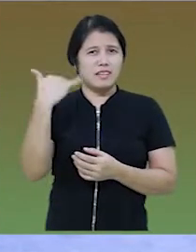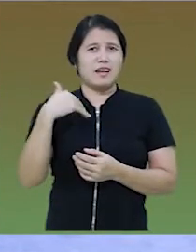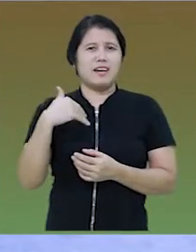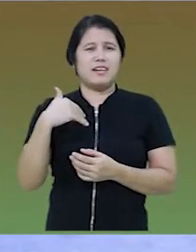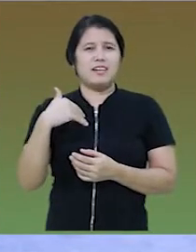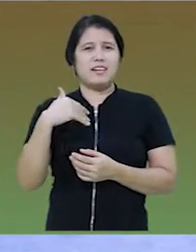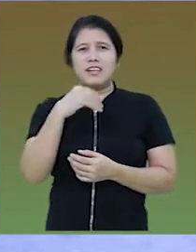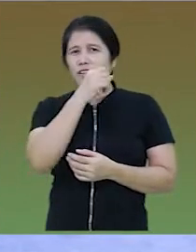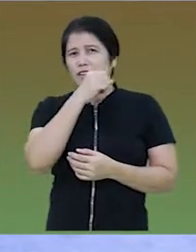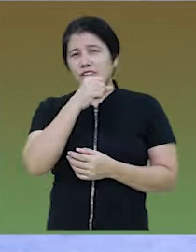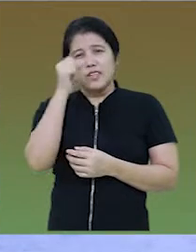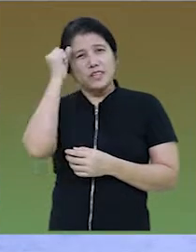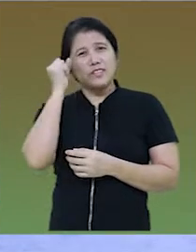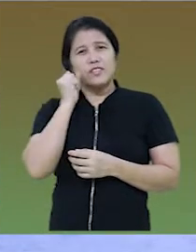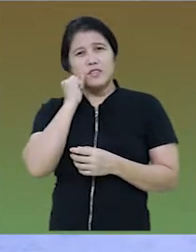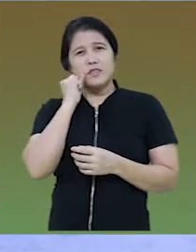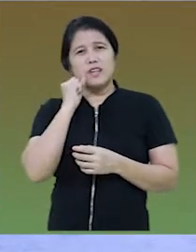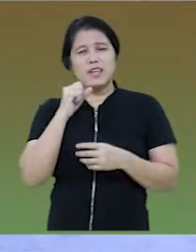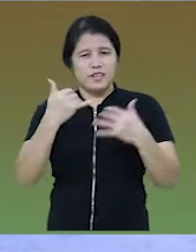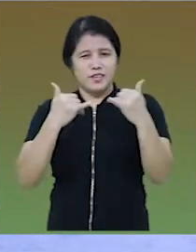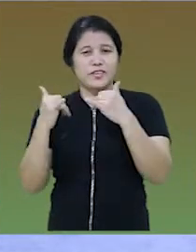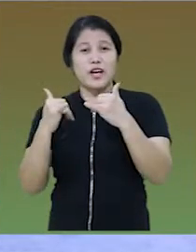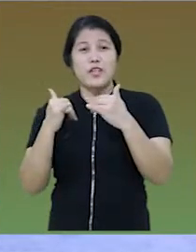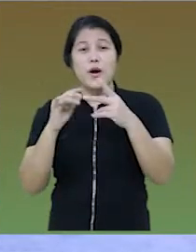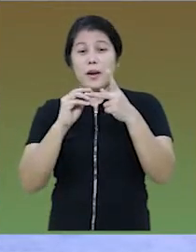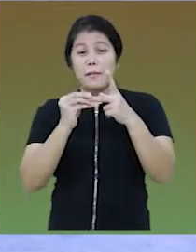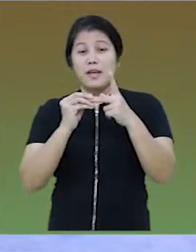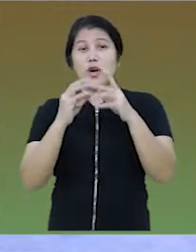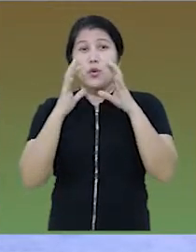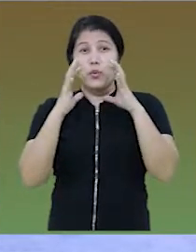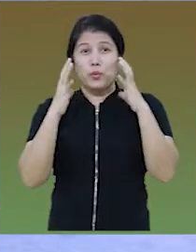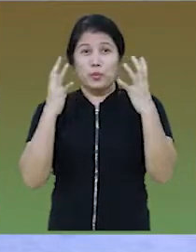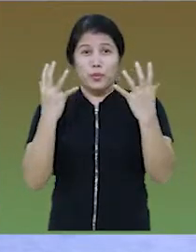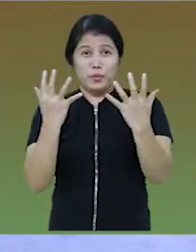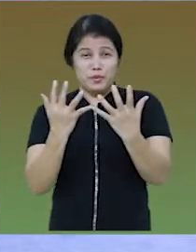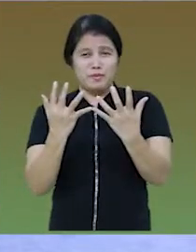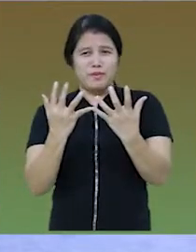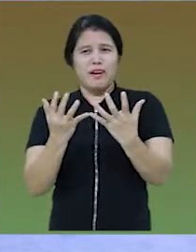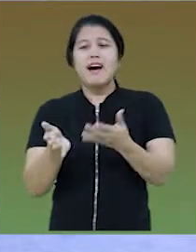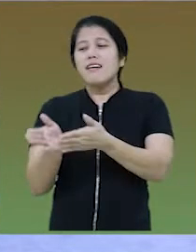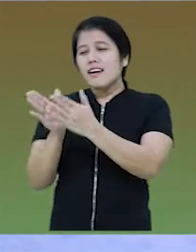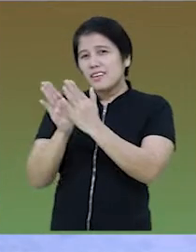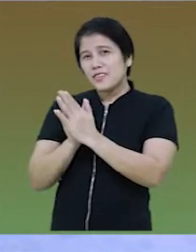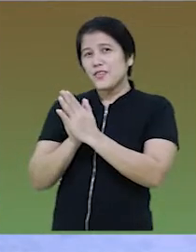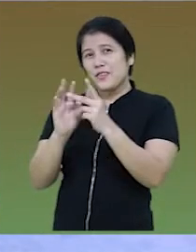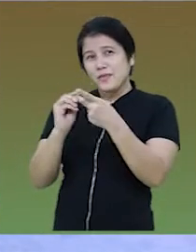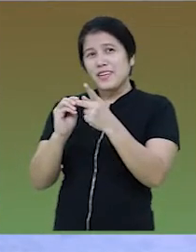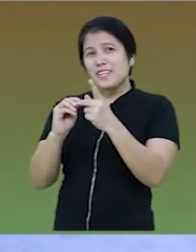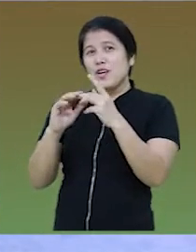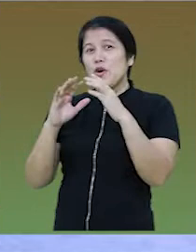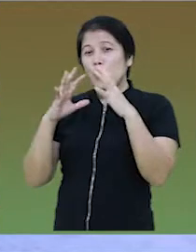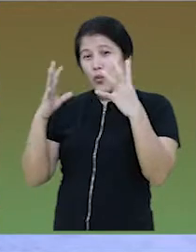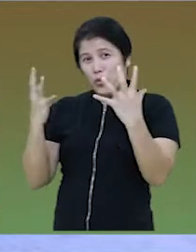Tara, Ate Shen, laro na lang tayo ng plastic balloon. O sige, siya, pahingi ako ng plastic balloon mo.